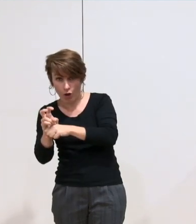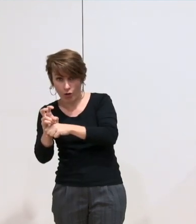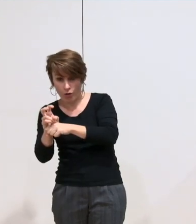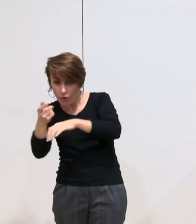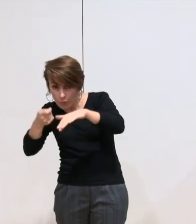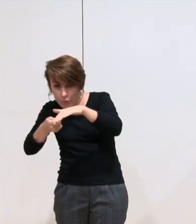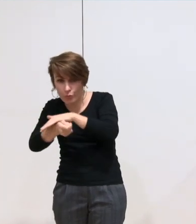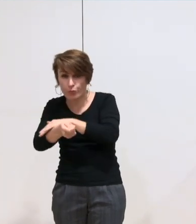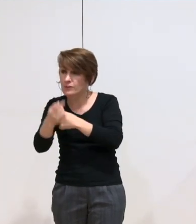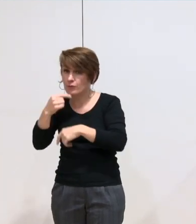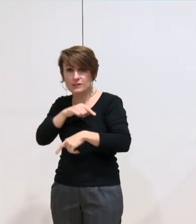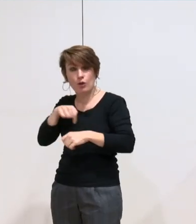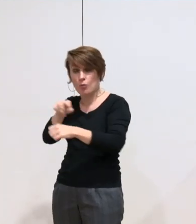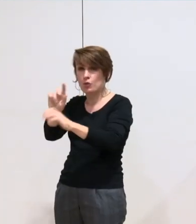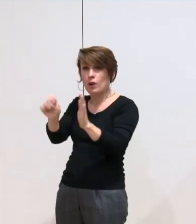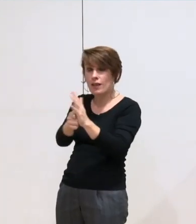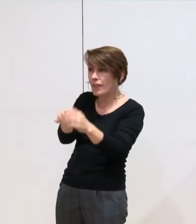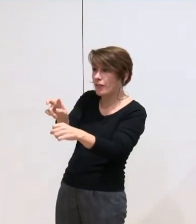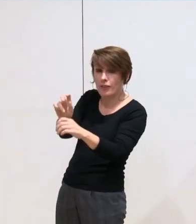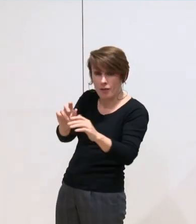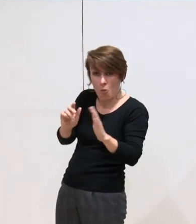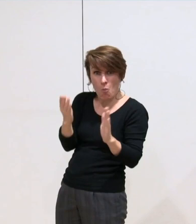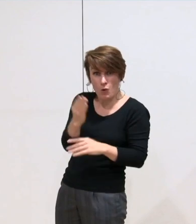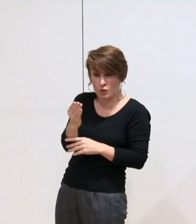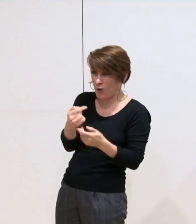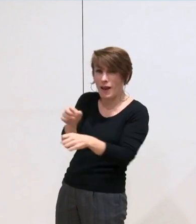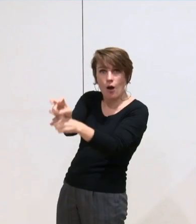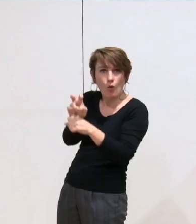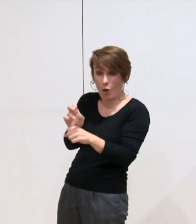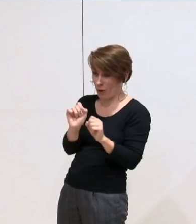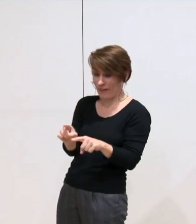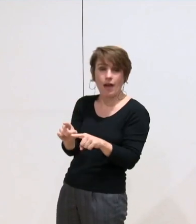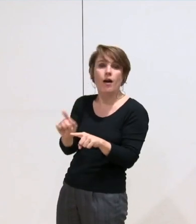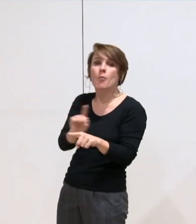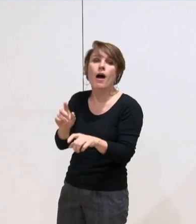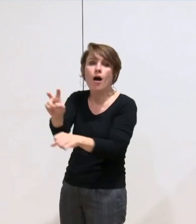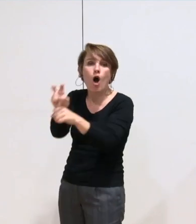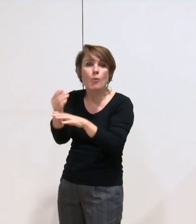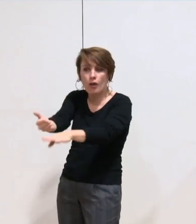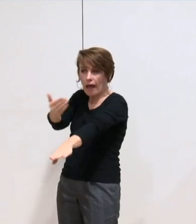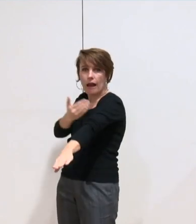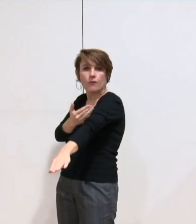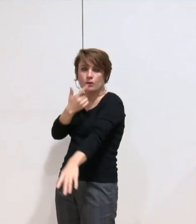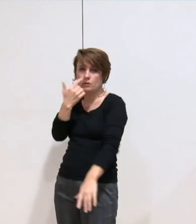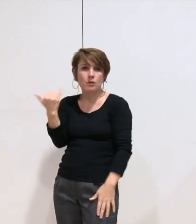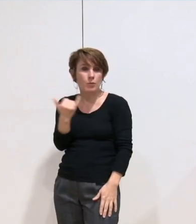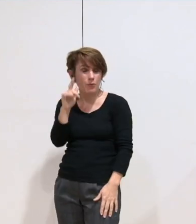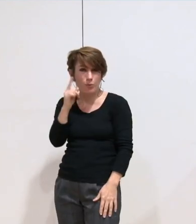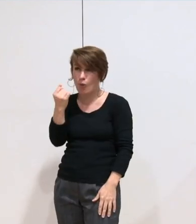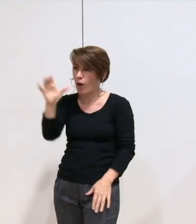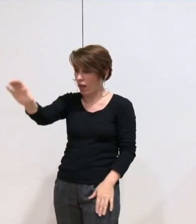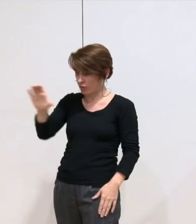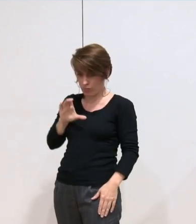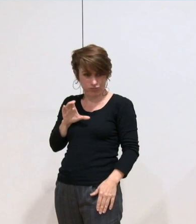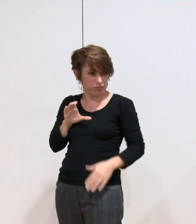et on effectue ces emprunts au moment où on en a besoin pour ne pas les faire en avance et se retrouver avec du cash sur des